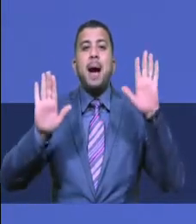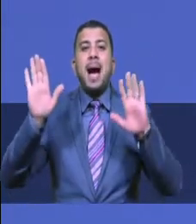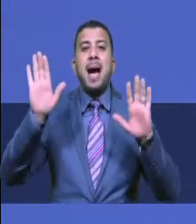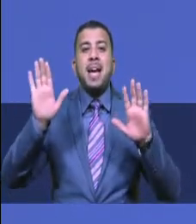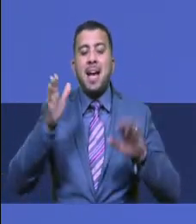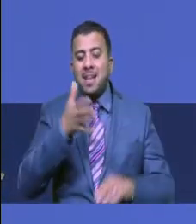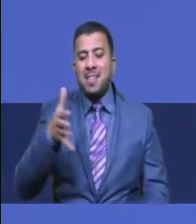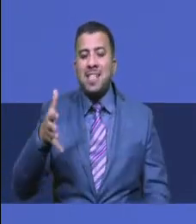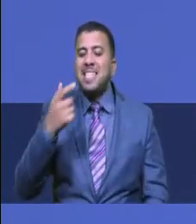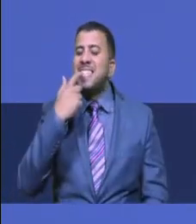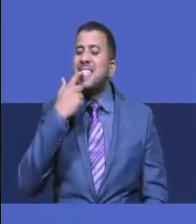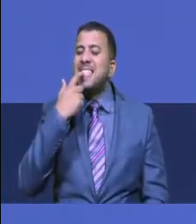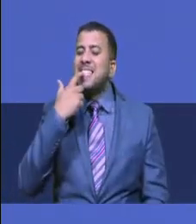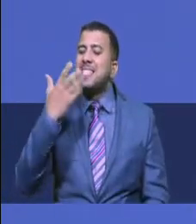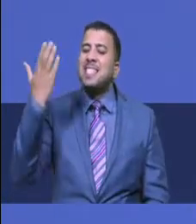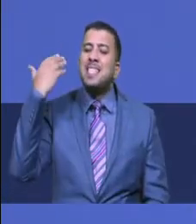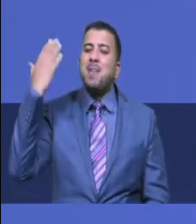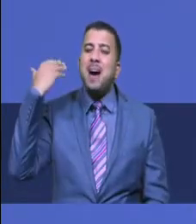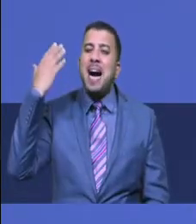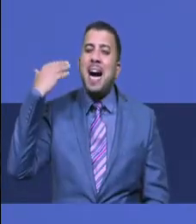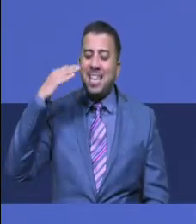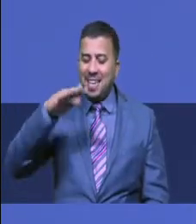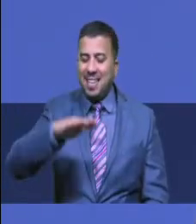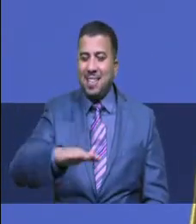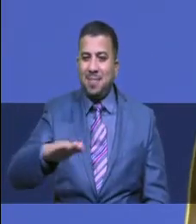في سنينهم ذاتها.